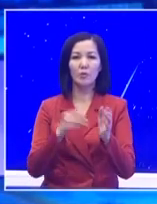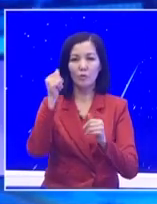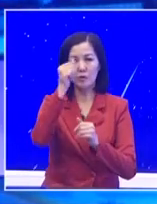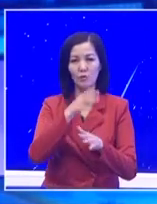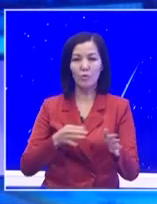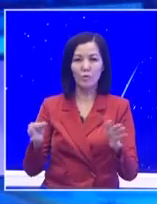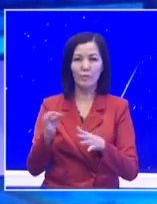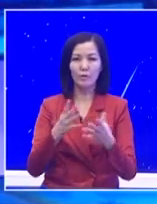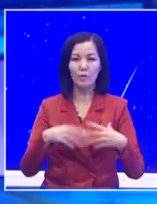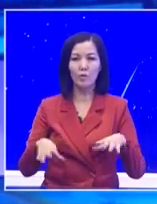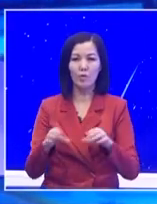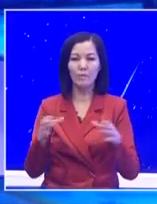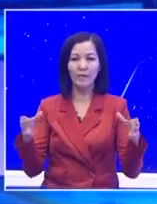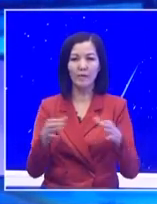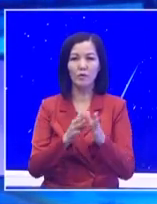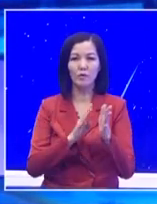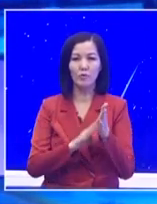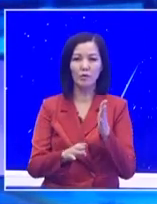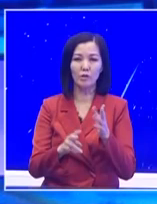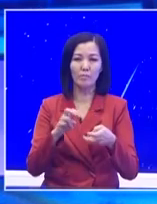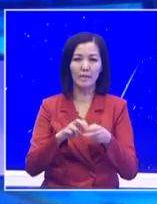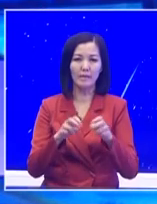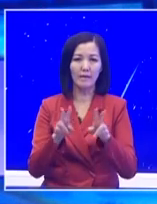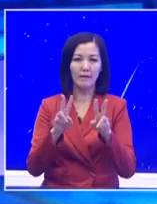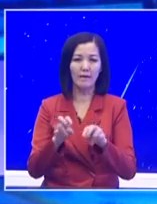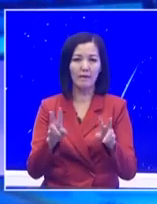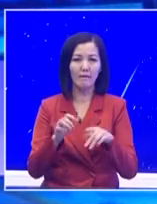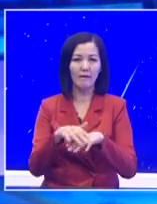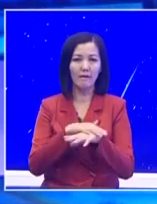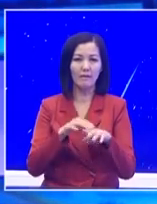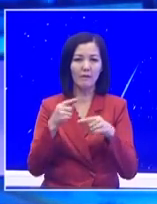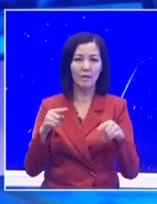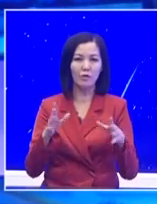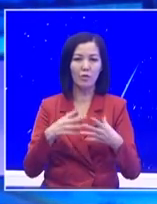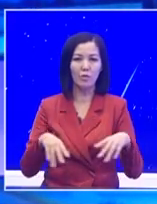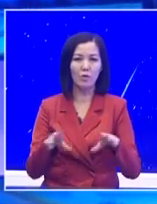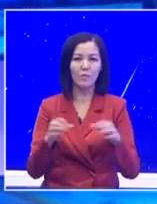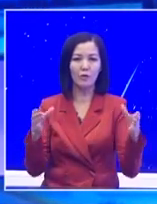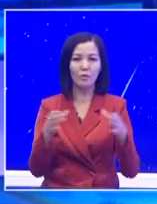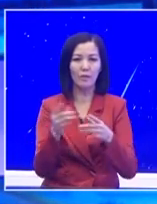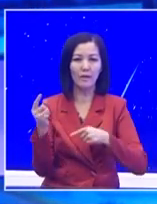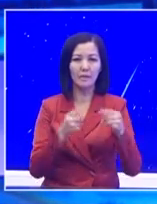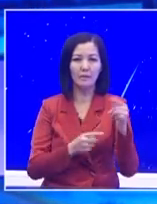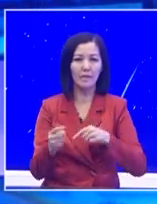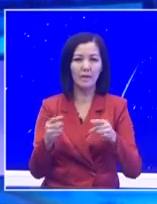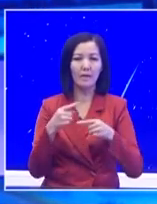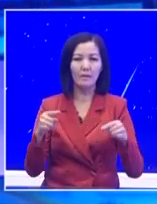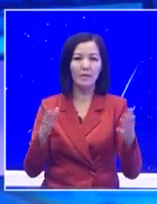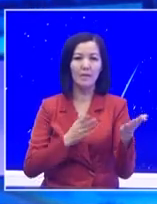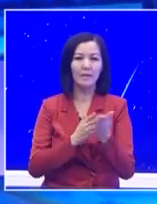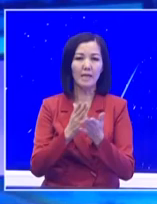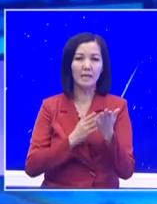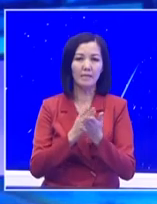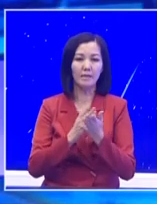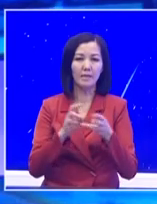2019 жылы облыстық қоғамдық кеңесте 90-ға жуық мәселе қаралды. Онда халықтың әртүрлі қоғамдық ұйымның кәсіпкерлердің және тағы басқа